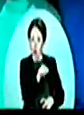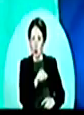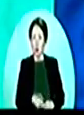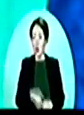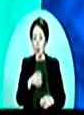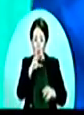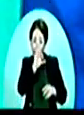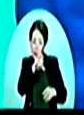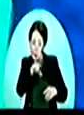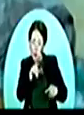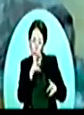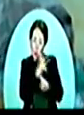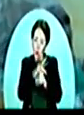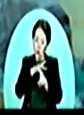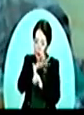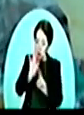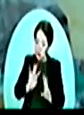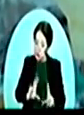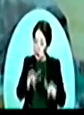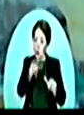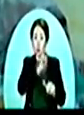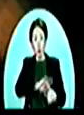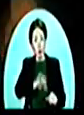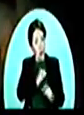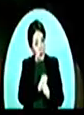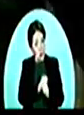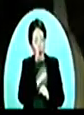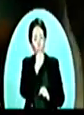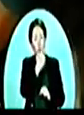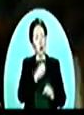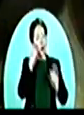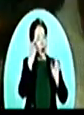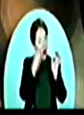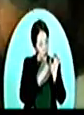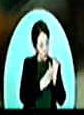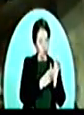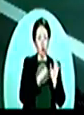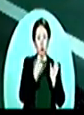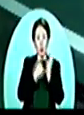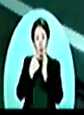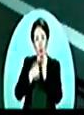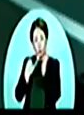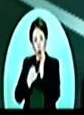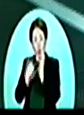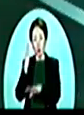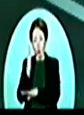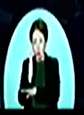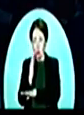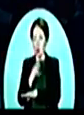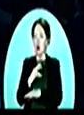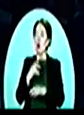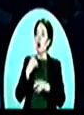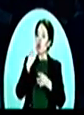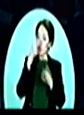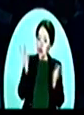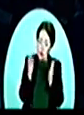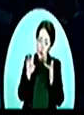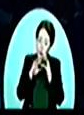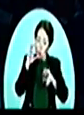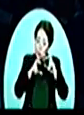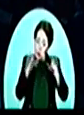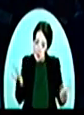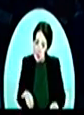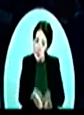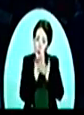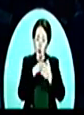Энэ салбарын эрхцэн орчныг сайжруулах хар ажиллаж 2019 оны 6 дугаар сарын 6-ны өдрийн улсын хурлын хуралдаанаар жижиг дунд үйлдвэр үйлчлэгийг